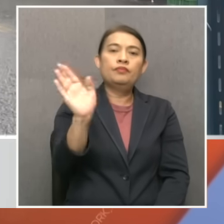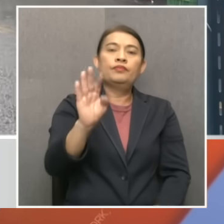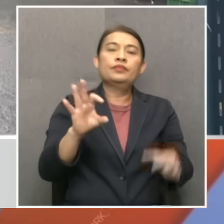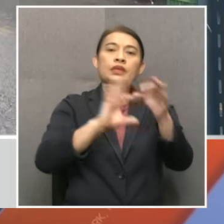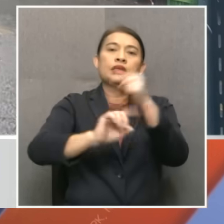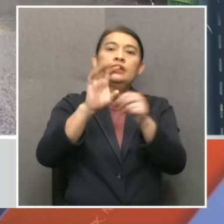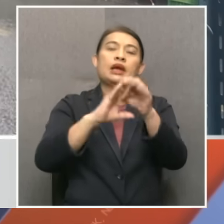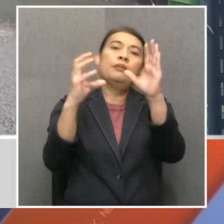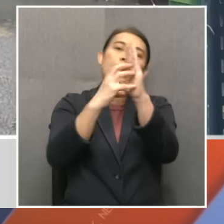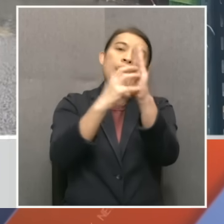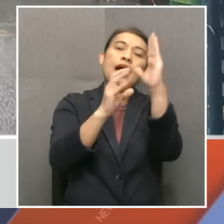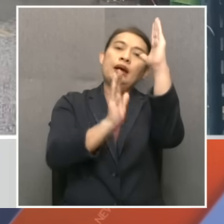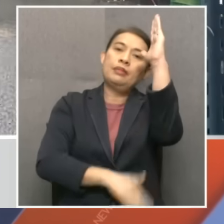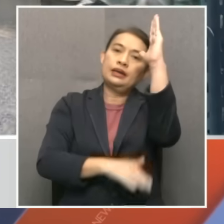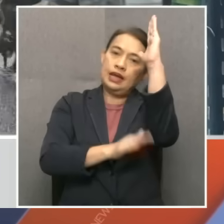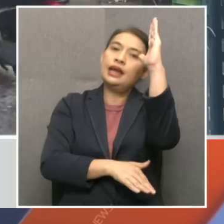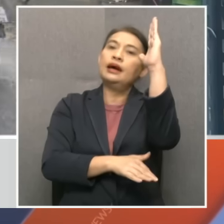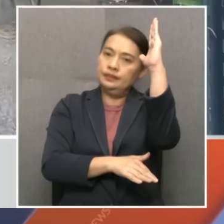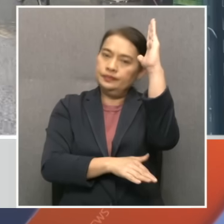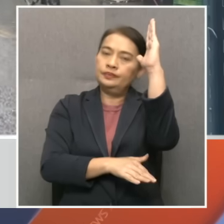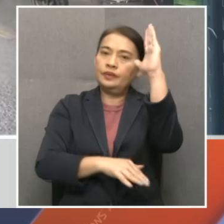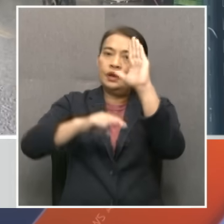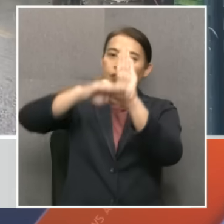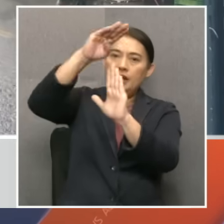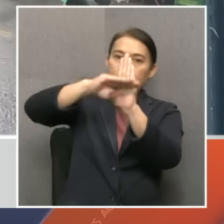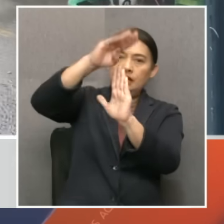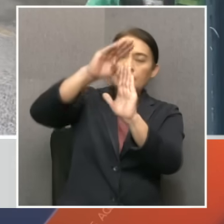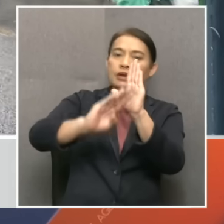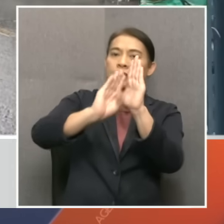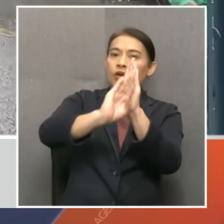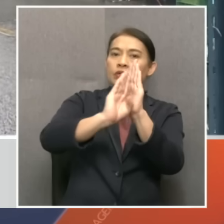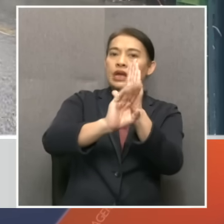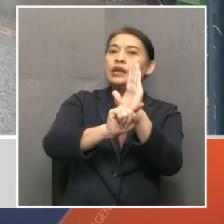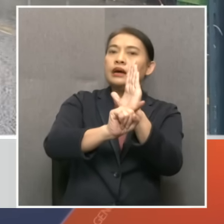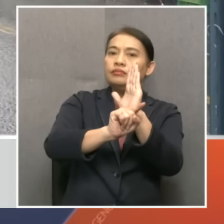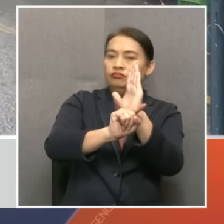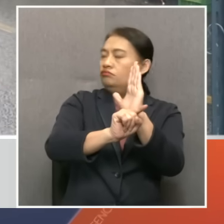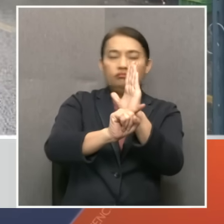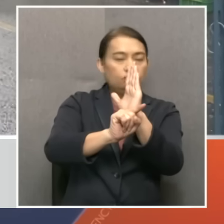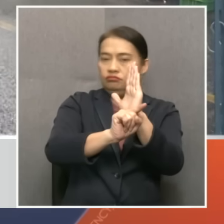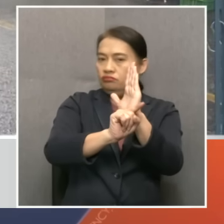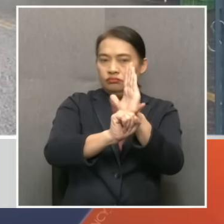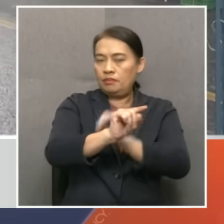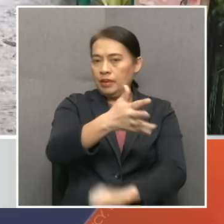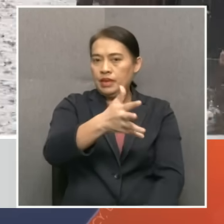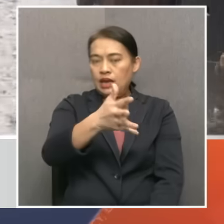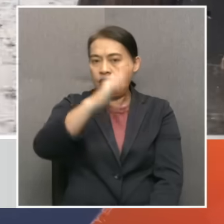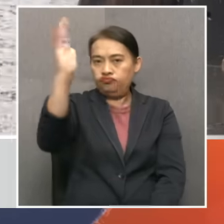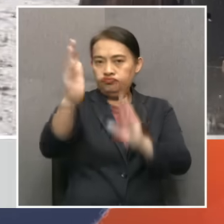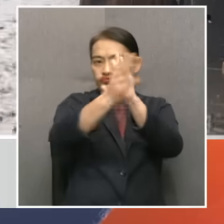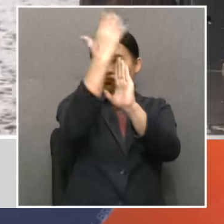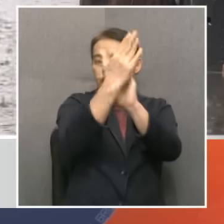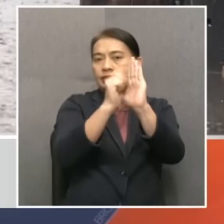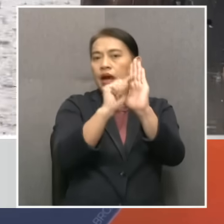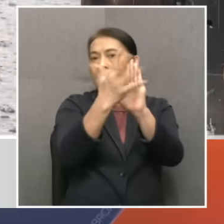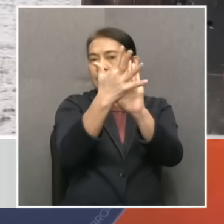างแล้วก็ภาคใต้ตอนบนอะไรอย่างนี้แล้วเพราะฉะนั้นภาคเหนือภาคตะวันออกเฉียงเหนือเนี่ยจ ะไม่มีแล้วนะฮะอิทธิพลพายุจะส่งผลกระทบนะครับเ